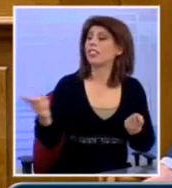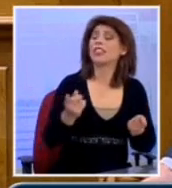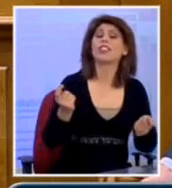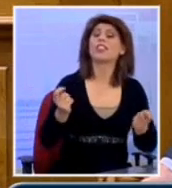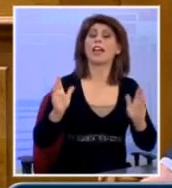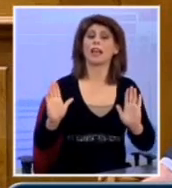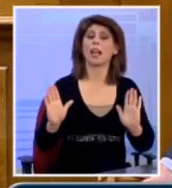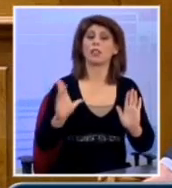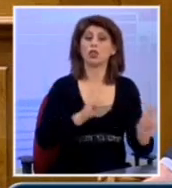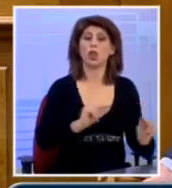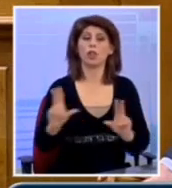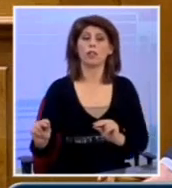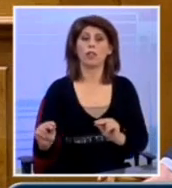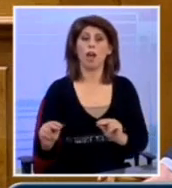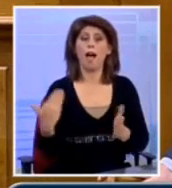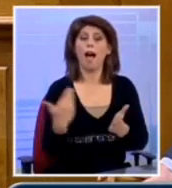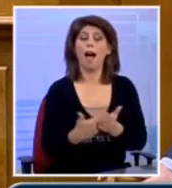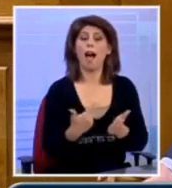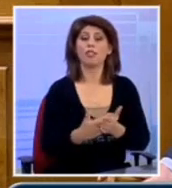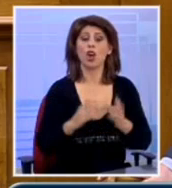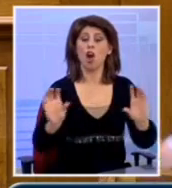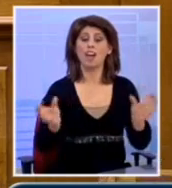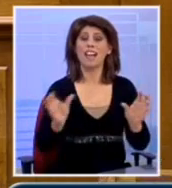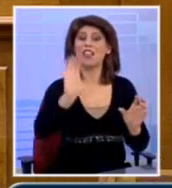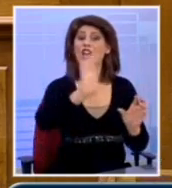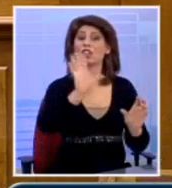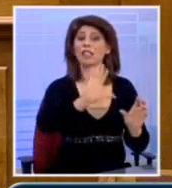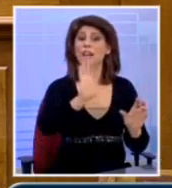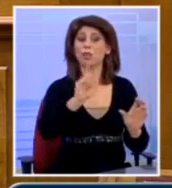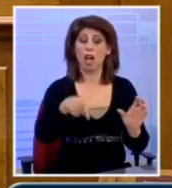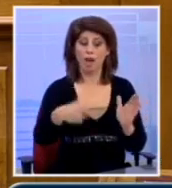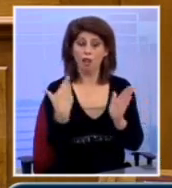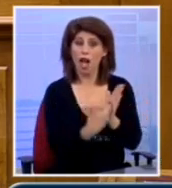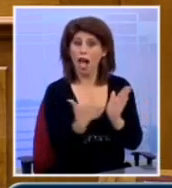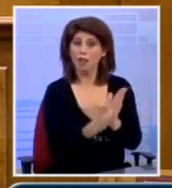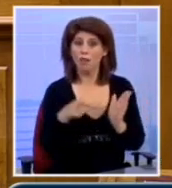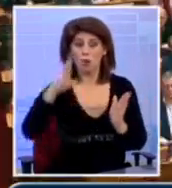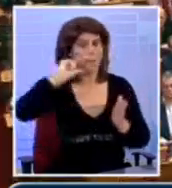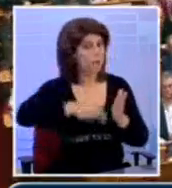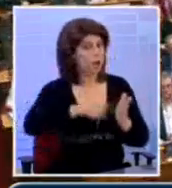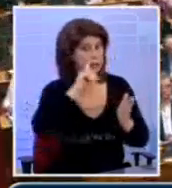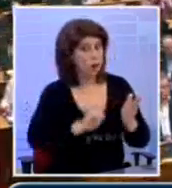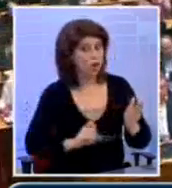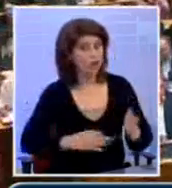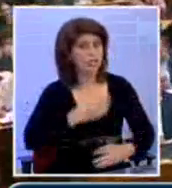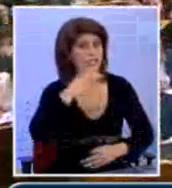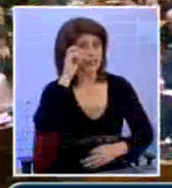με τις άδειες ραδιοτηλεοπτικών μέσων που ήταν μνημονιακή υποχρέωση, κύριε